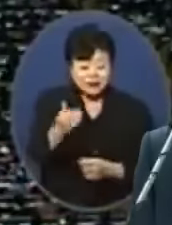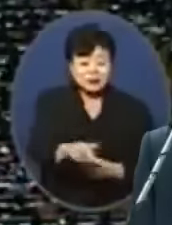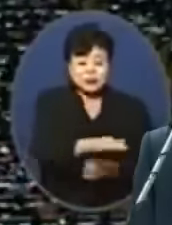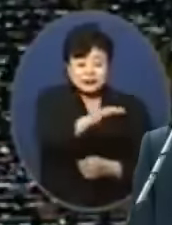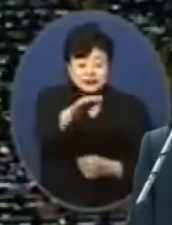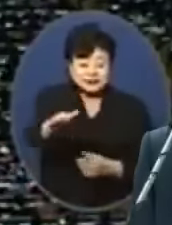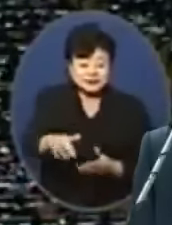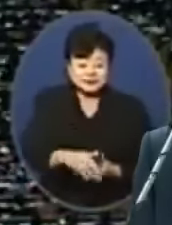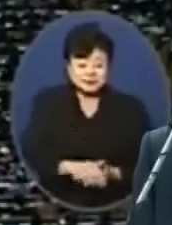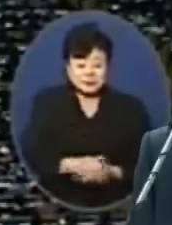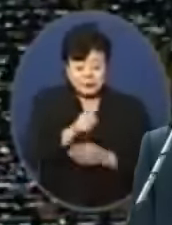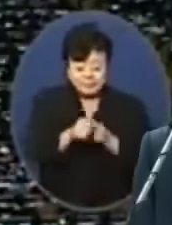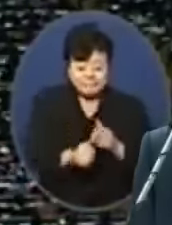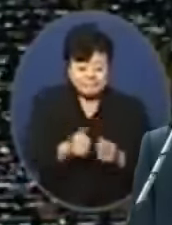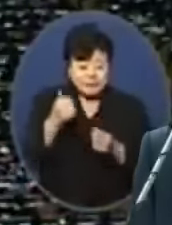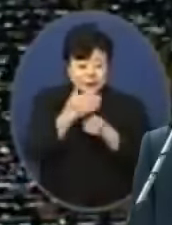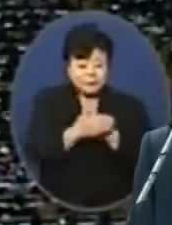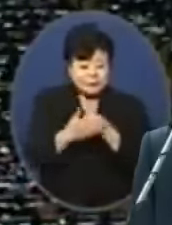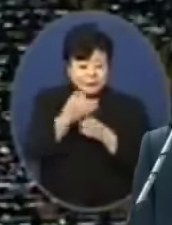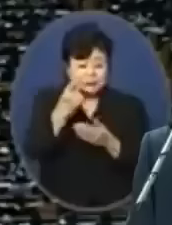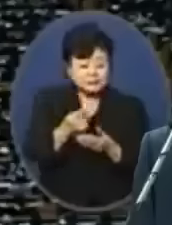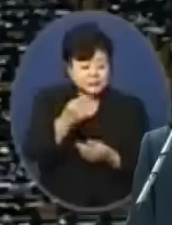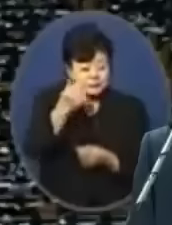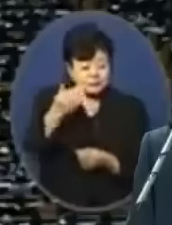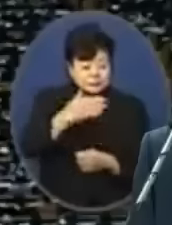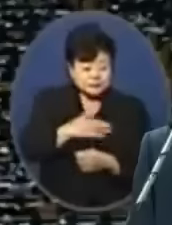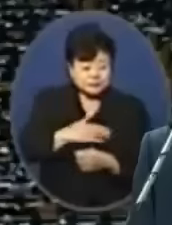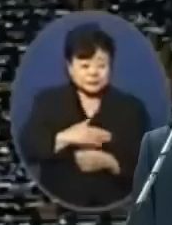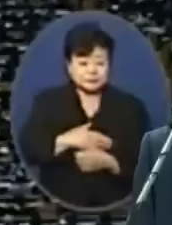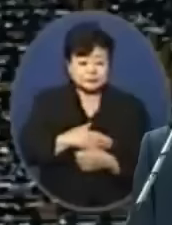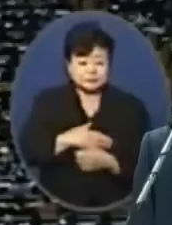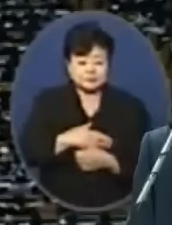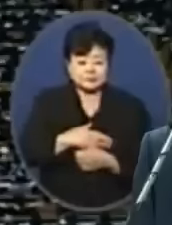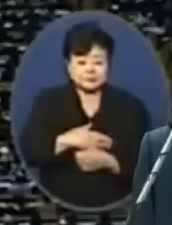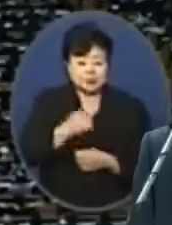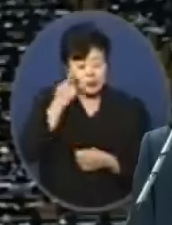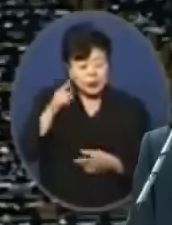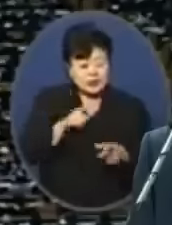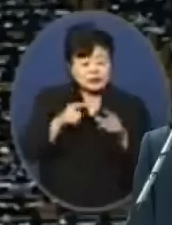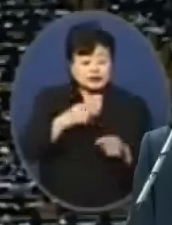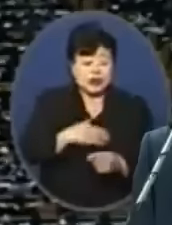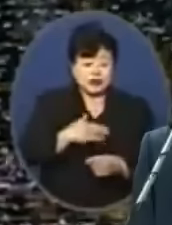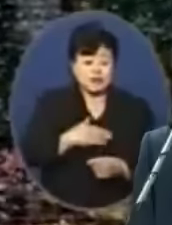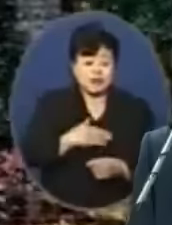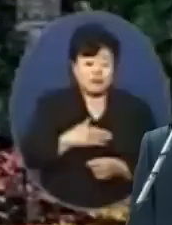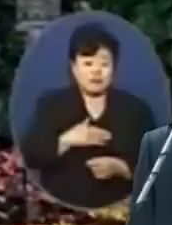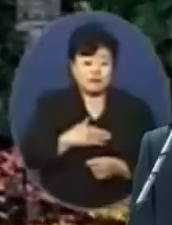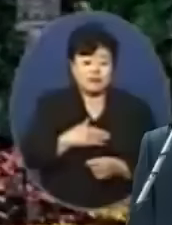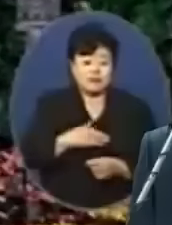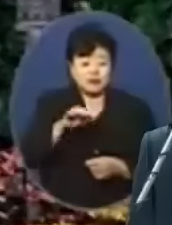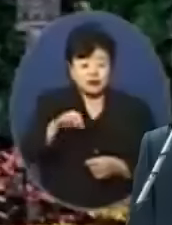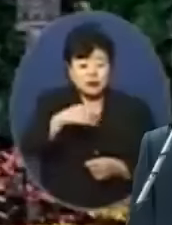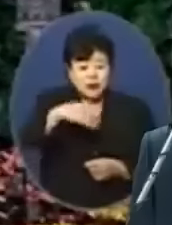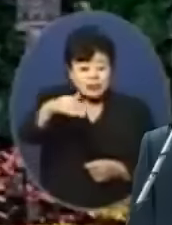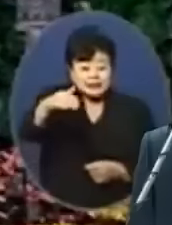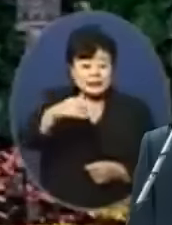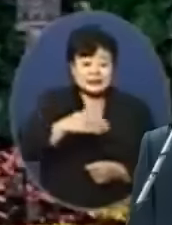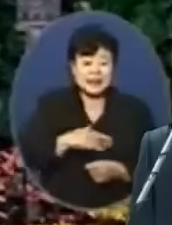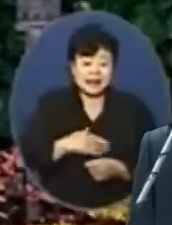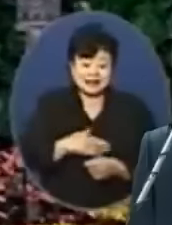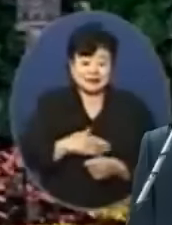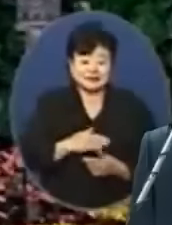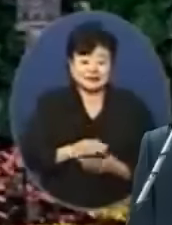우리는 하나님 은혜로 어디서 온 줄을 알고 왜 사는 줄도 알고 어디로 가는